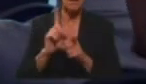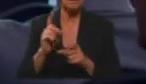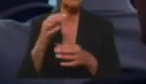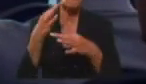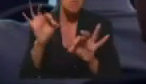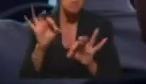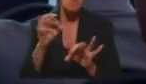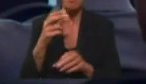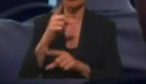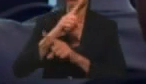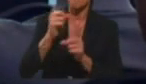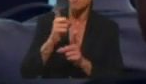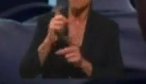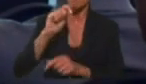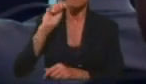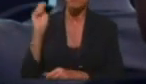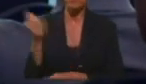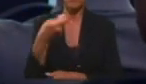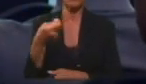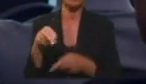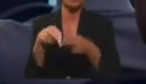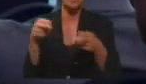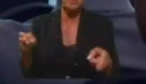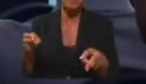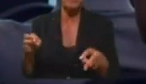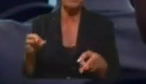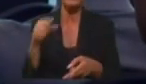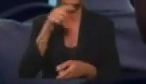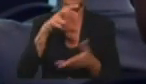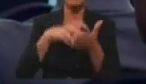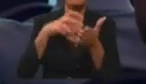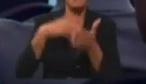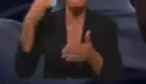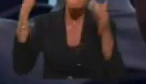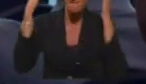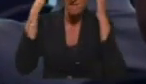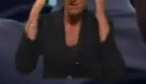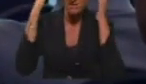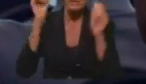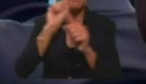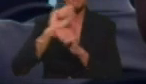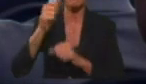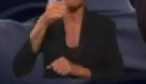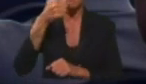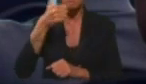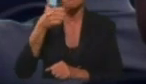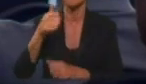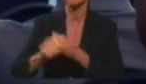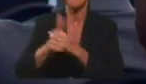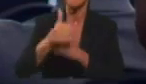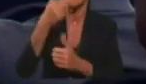a czego nie wolno w trakcie podróży. No stąd można stwierdzić, że brak wiedzy jest jedną z przyczyn wykluczenia. No